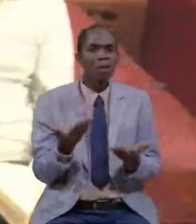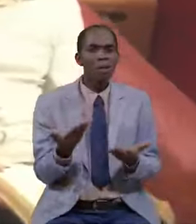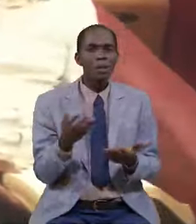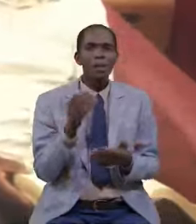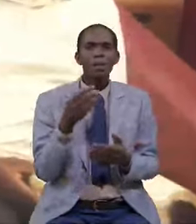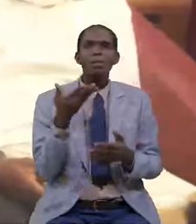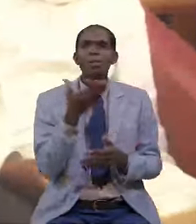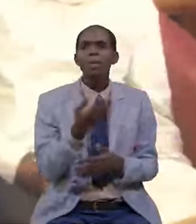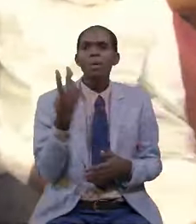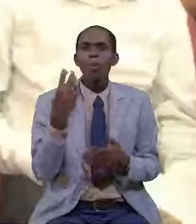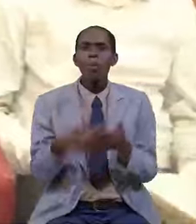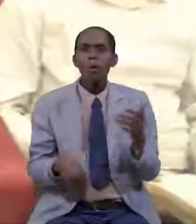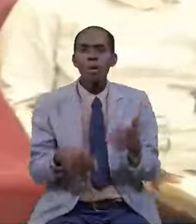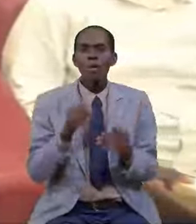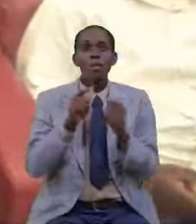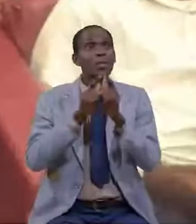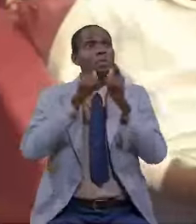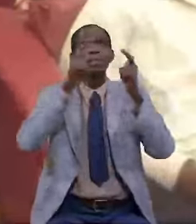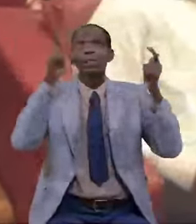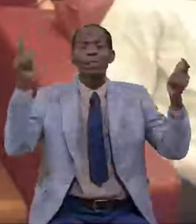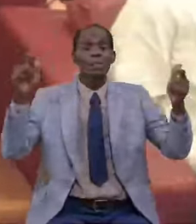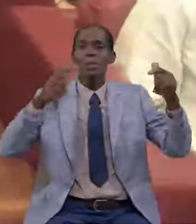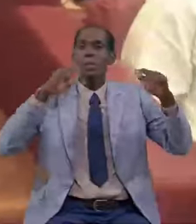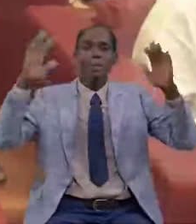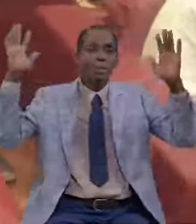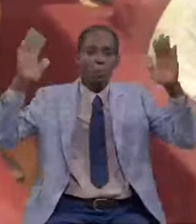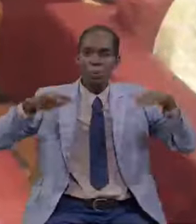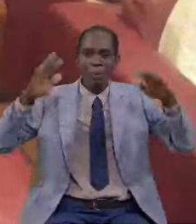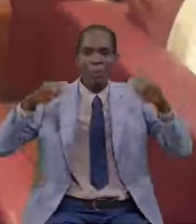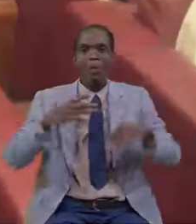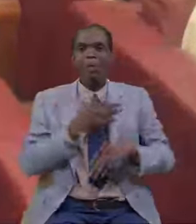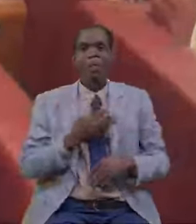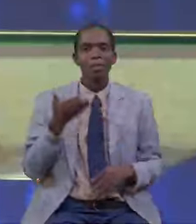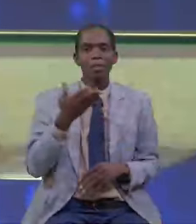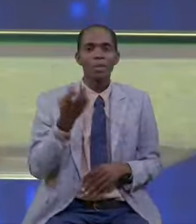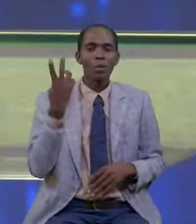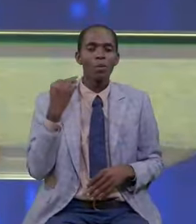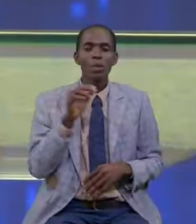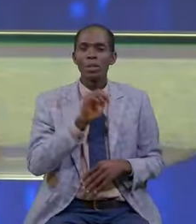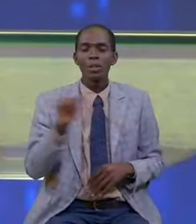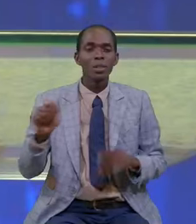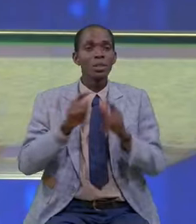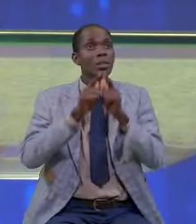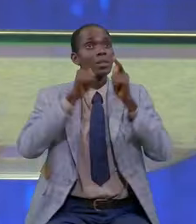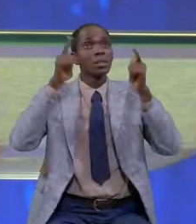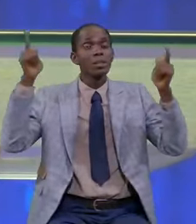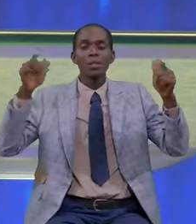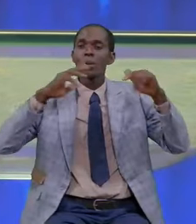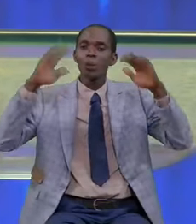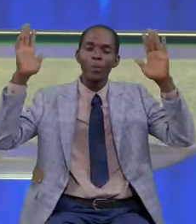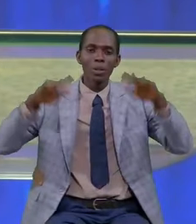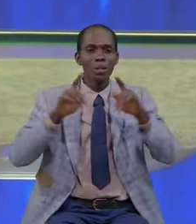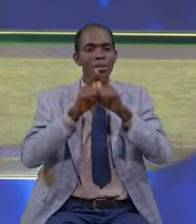qu'est-ce que vous espérez ce soir? Une forte pluie. Et il y eut une forte pluie. Un grand